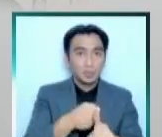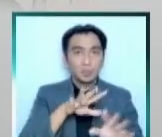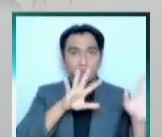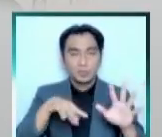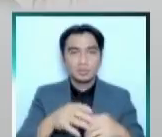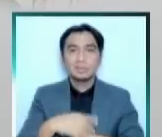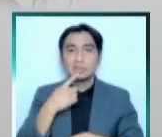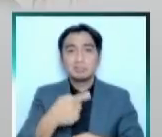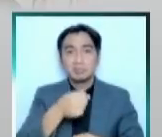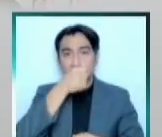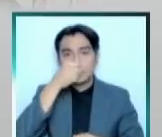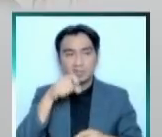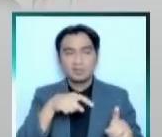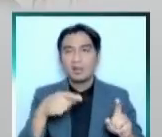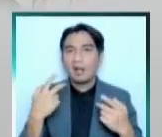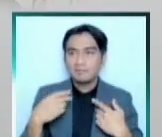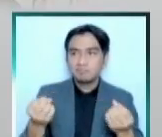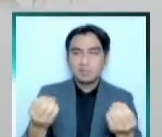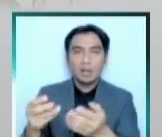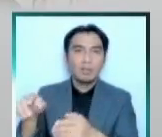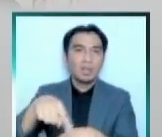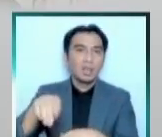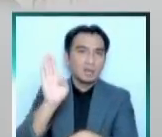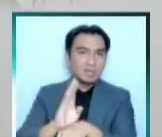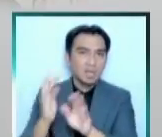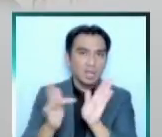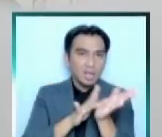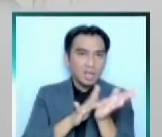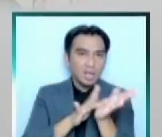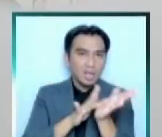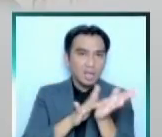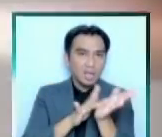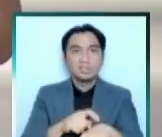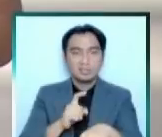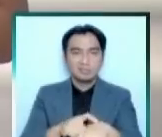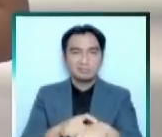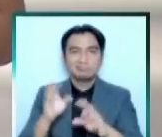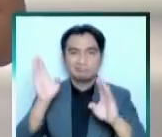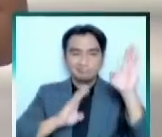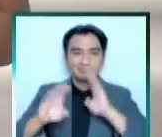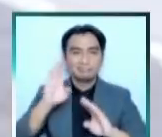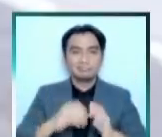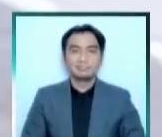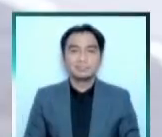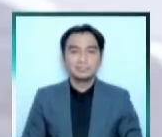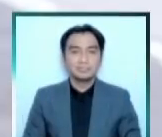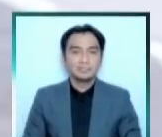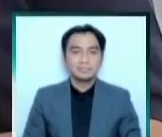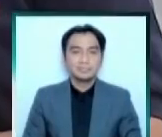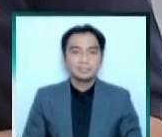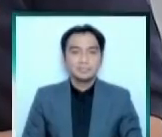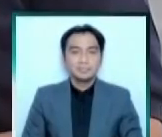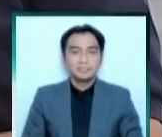nawawala ang mga abusadong mga ngalakal kahit sa panahon ng krisis. Sarima Refrat, Mav